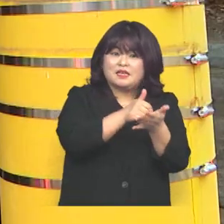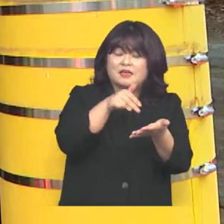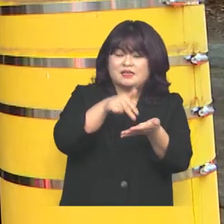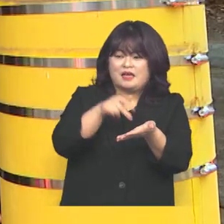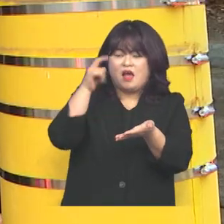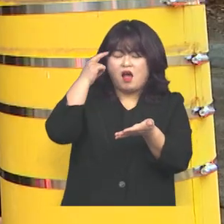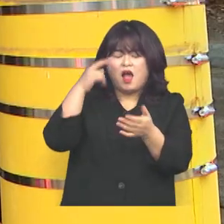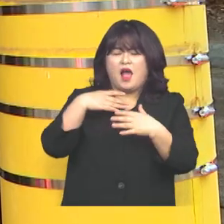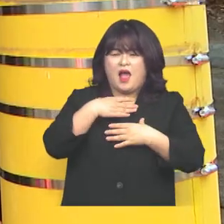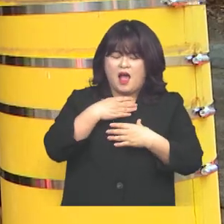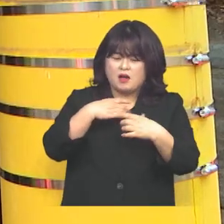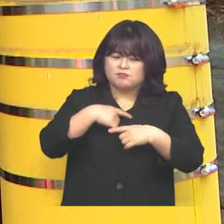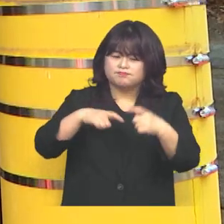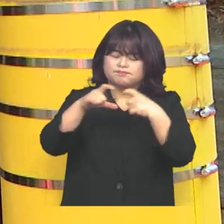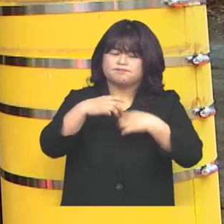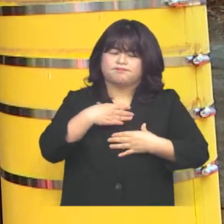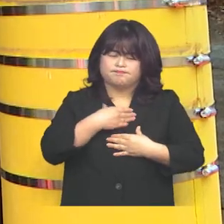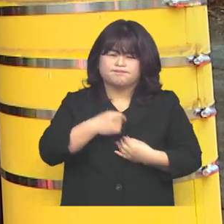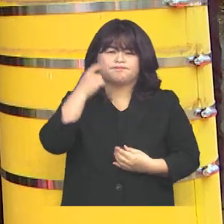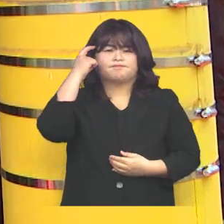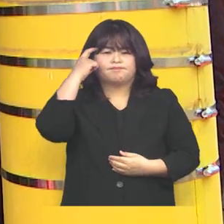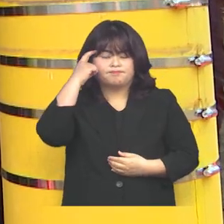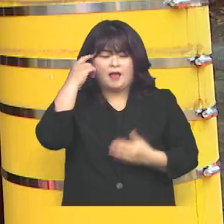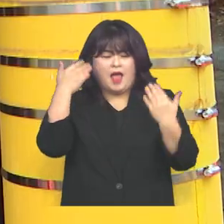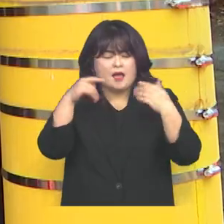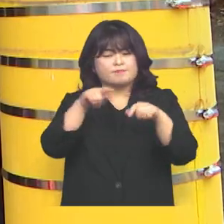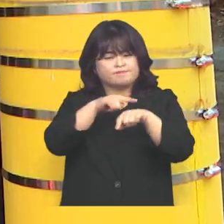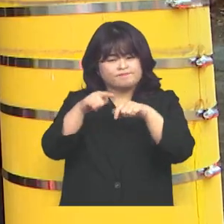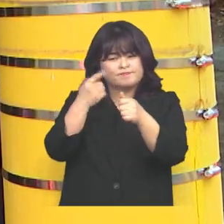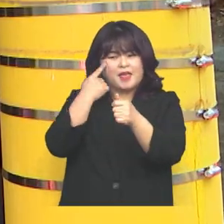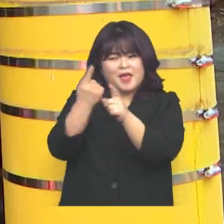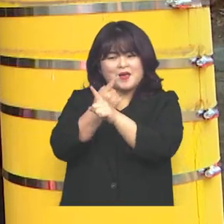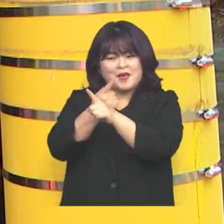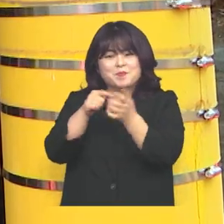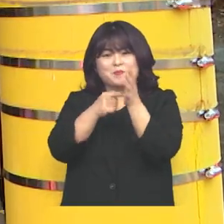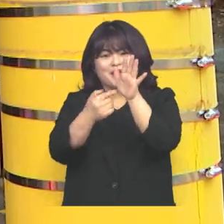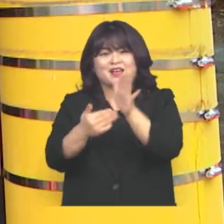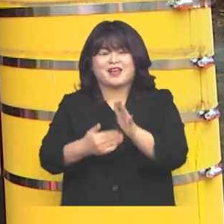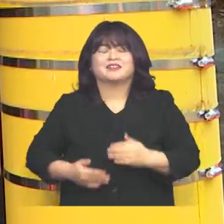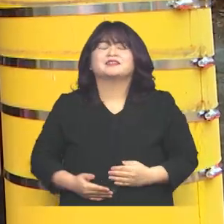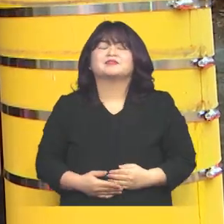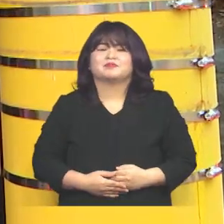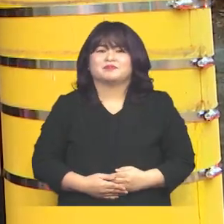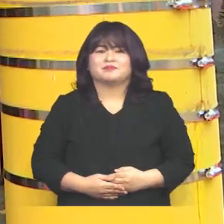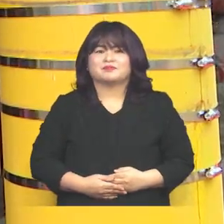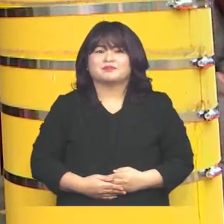이상일 시장은 앞으로도 안전을 최우선에 두고 학교 현장을 챙기겠다고 말했습니다.